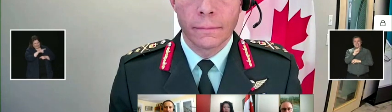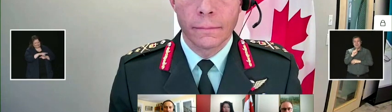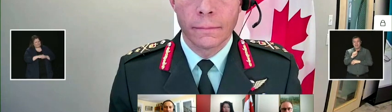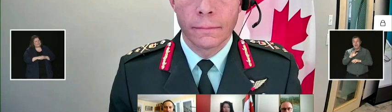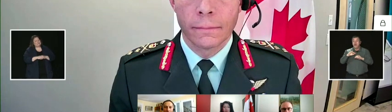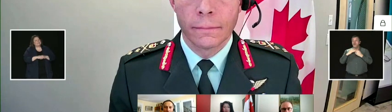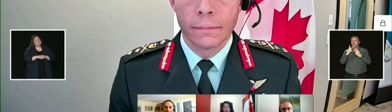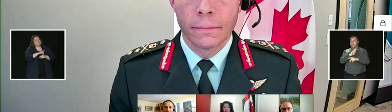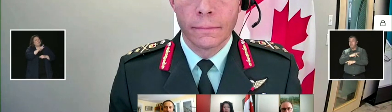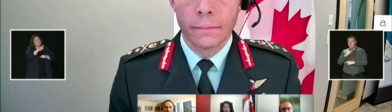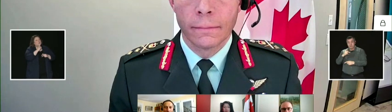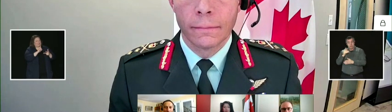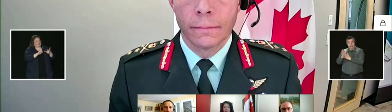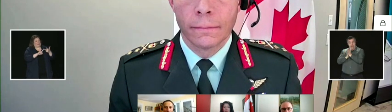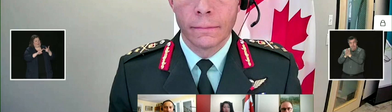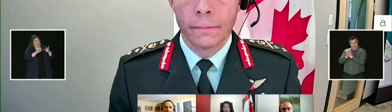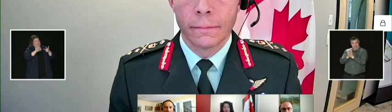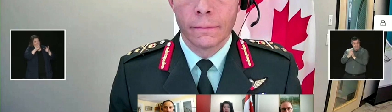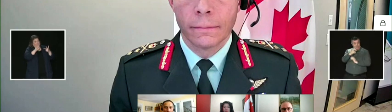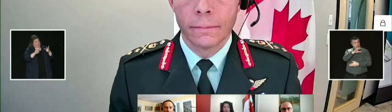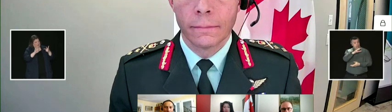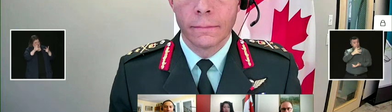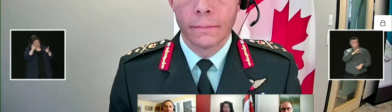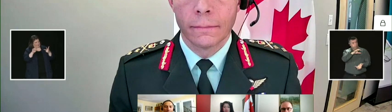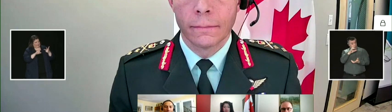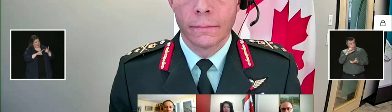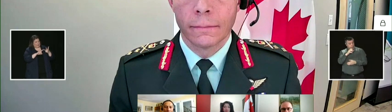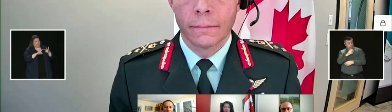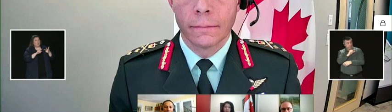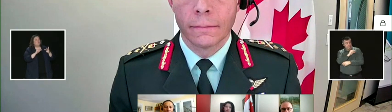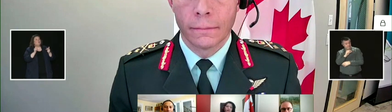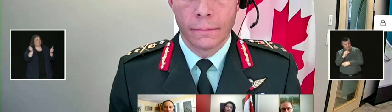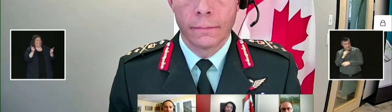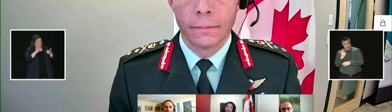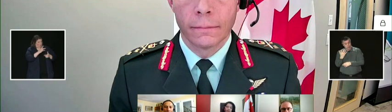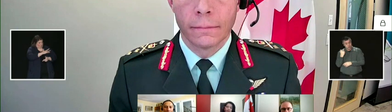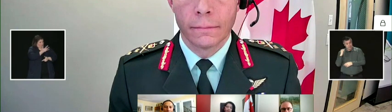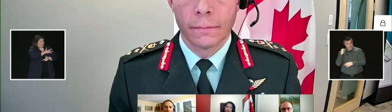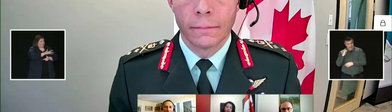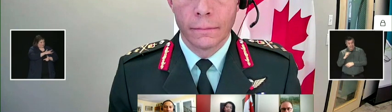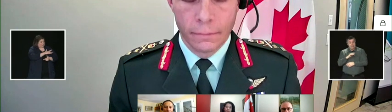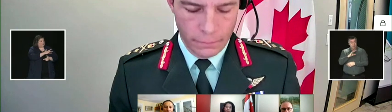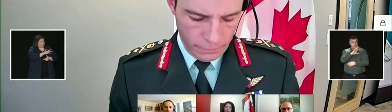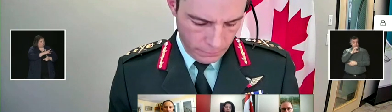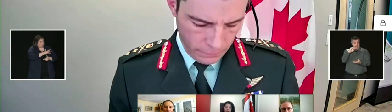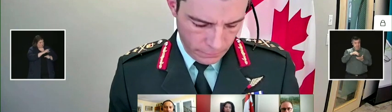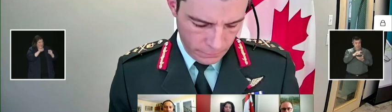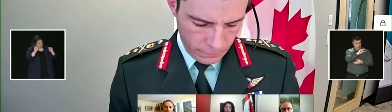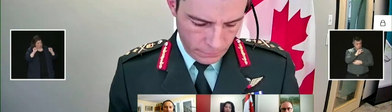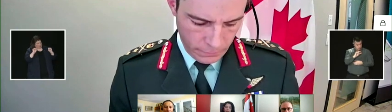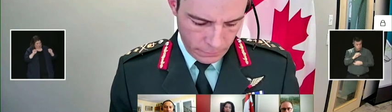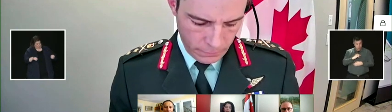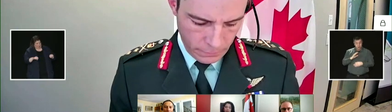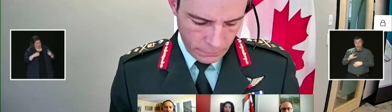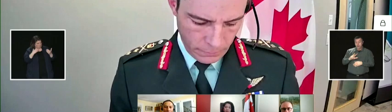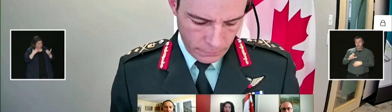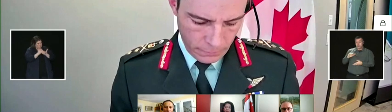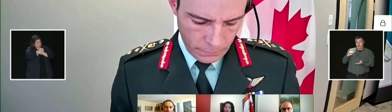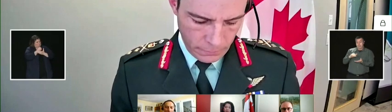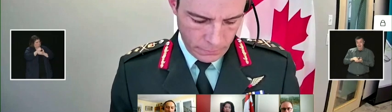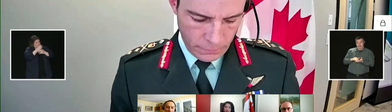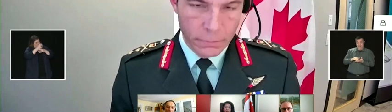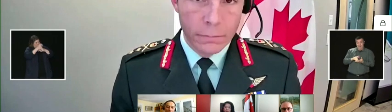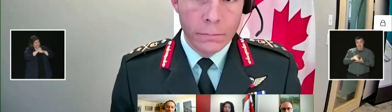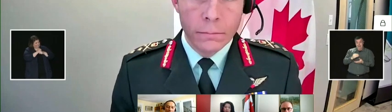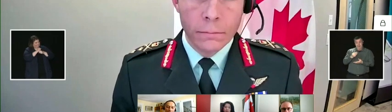Vous dites que toutes les provinces sont intéressées à recevoir le vaccin, les doses que vous avez reçues hier. Il y en a 500 000. Il y a